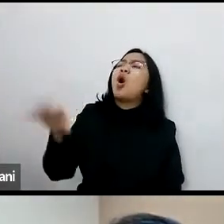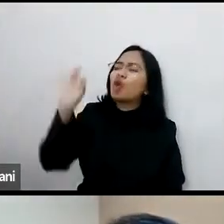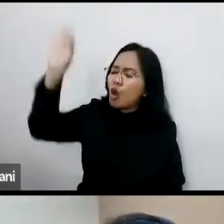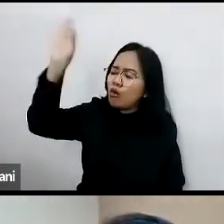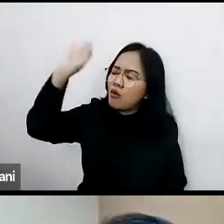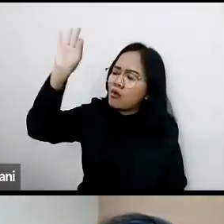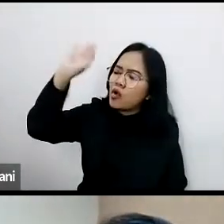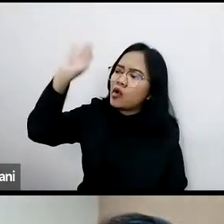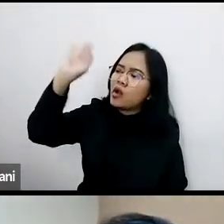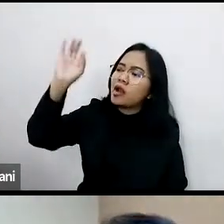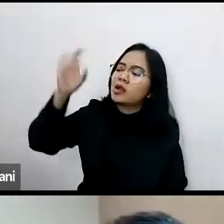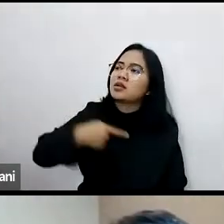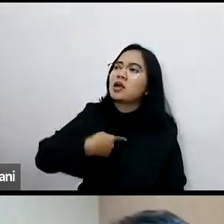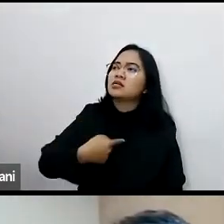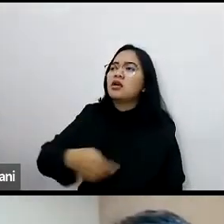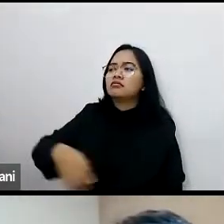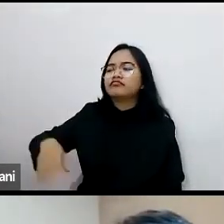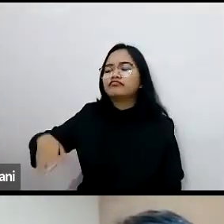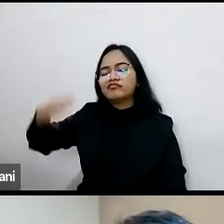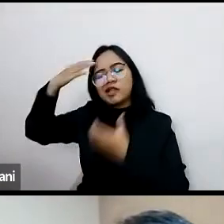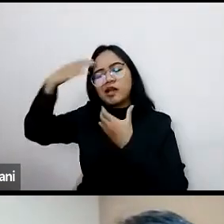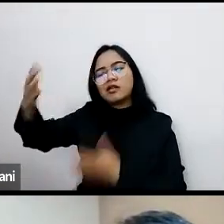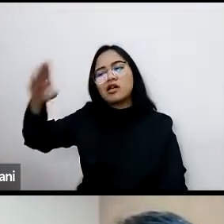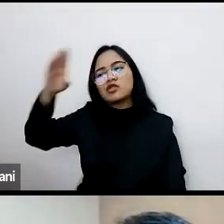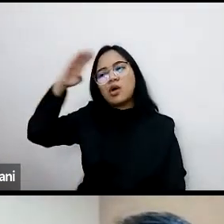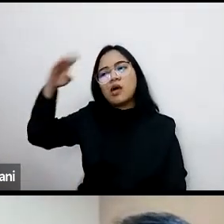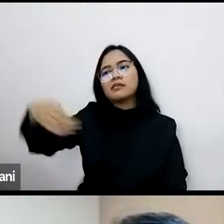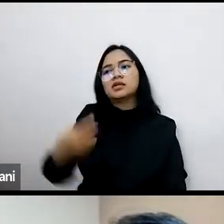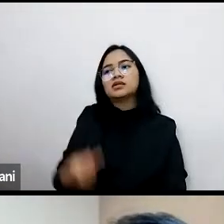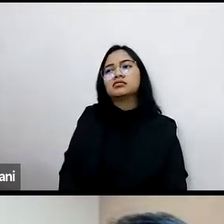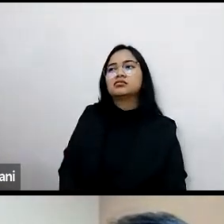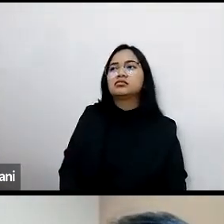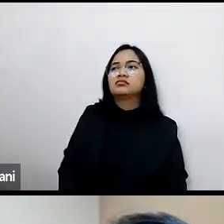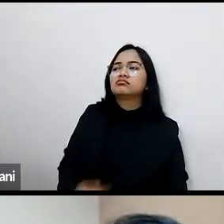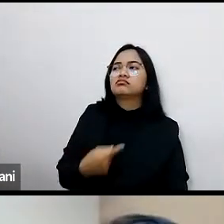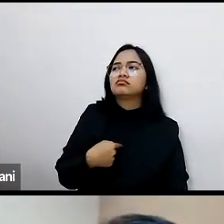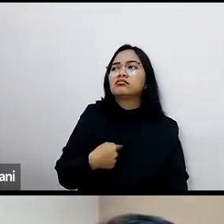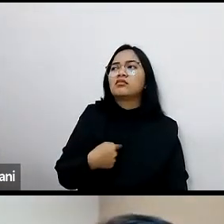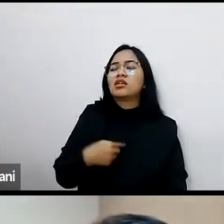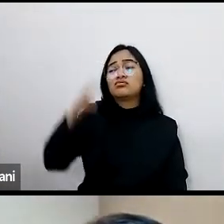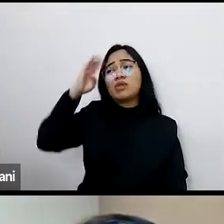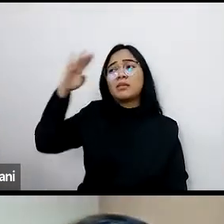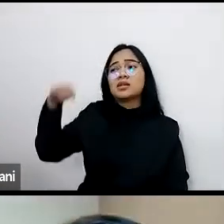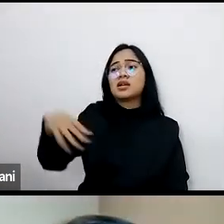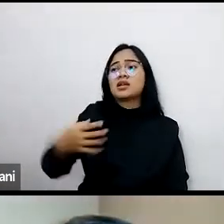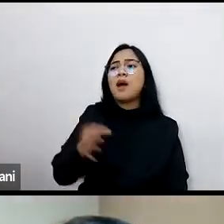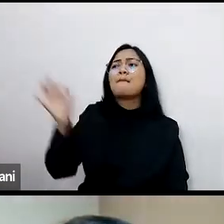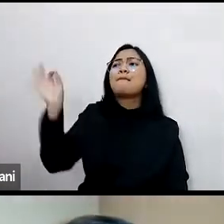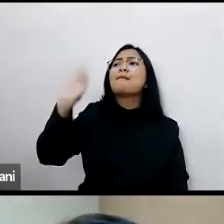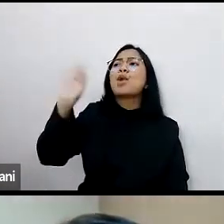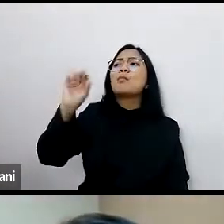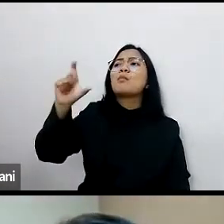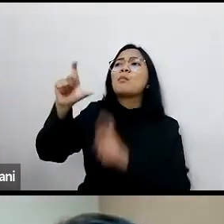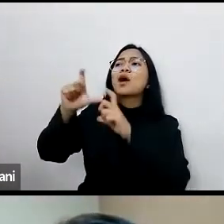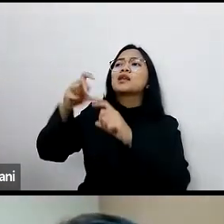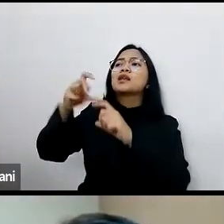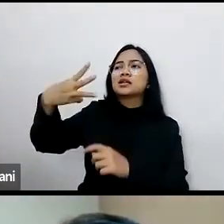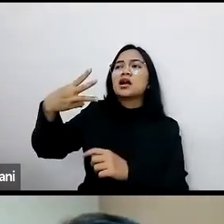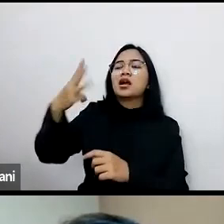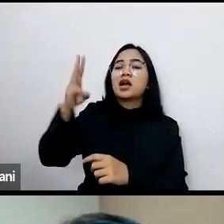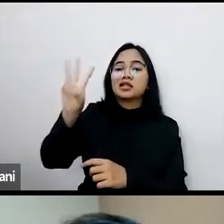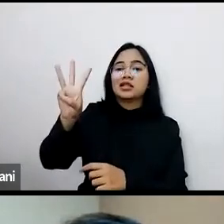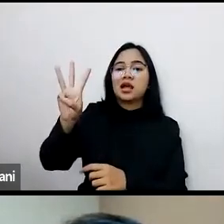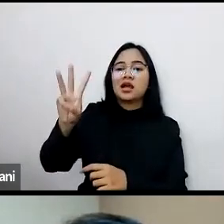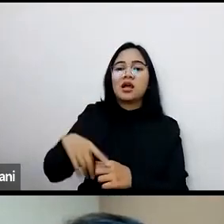Saya kenapa mesti, suami saya belum S3, saya kenapa cepat-cepat padahal dapat kesempatan beasiswa dan sebagainya, tapi